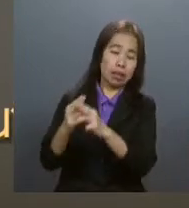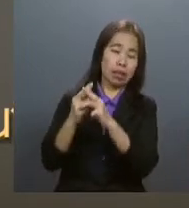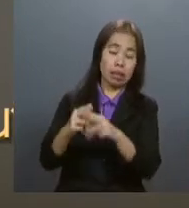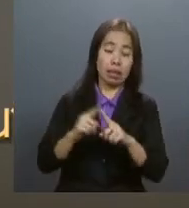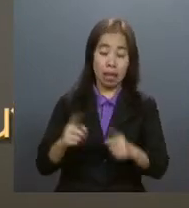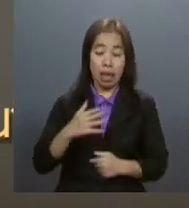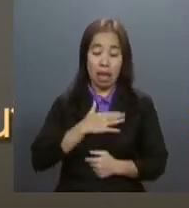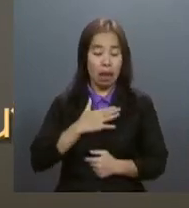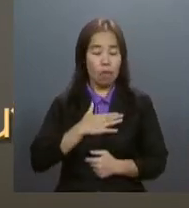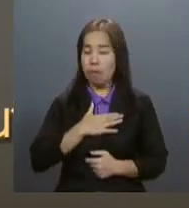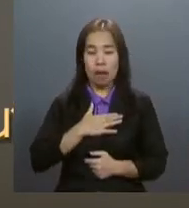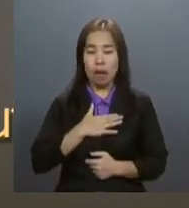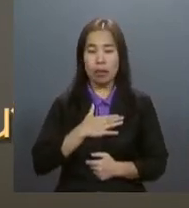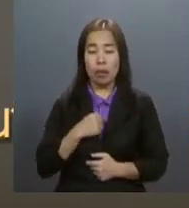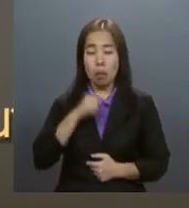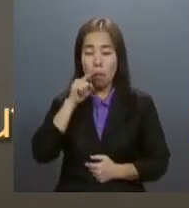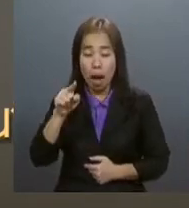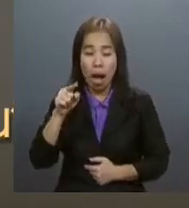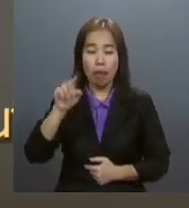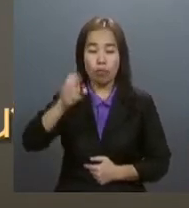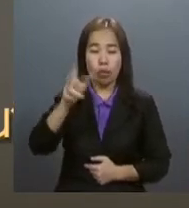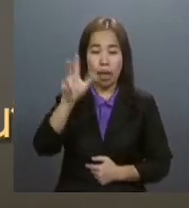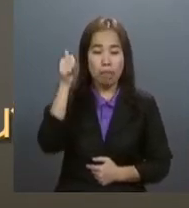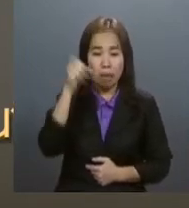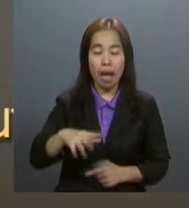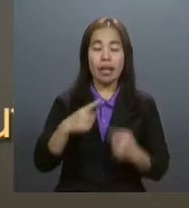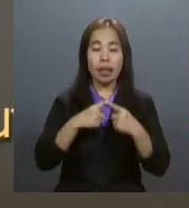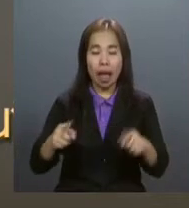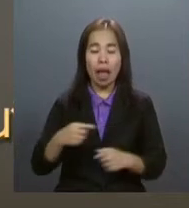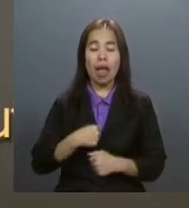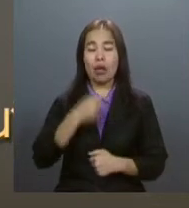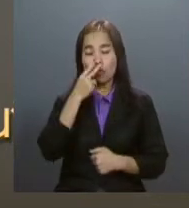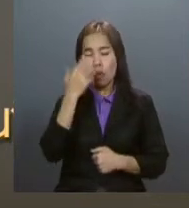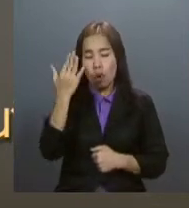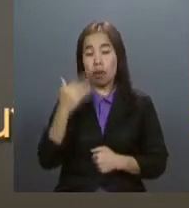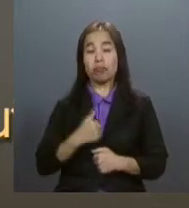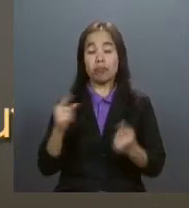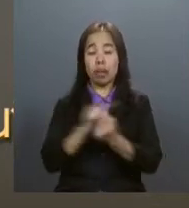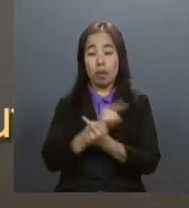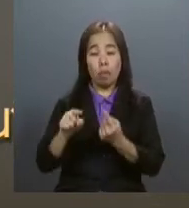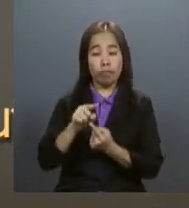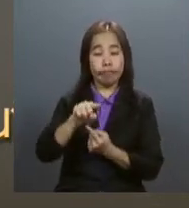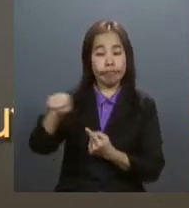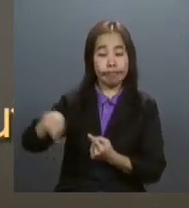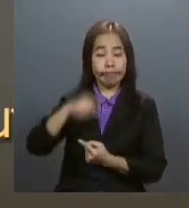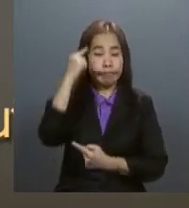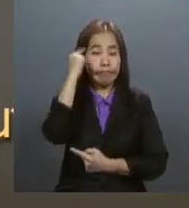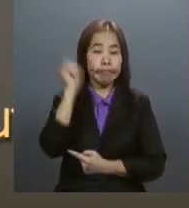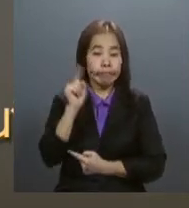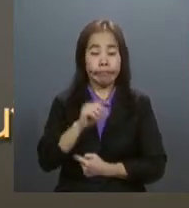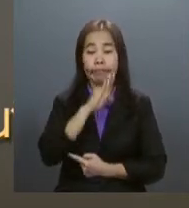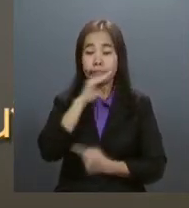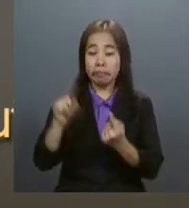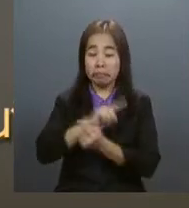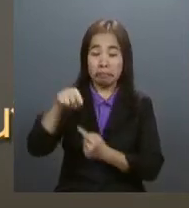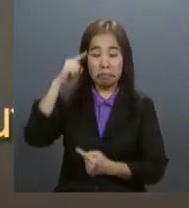ราก็จะเข้าไปก้าวก่ายไม่ได้แต่ก็ต้องดูกระแสสังคมนะคะว่าสังคมเนี่ยว่ายังไงเพ